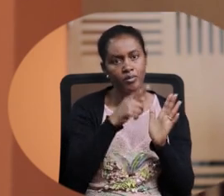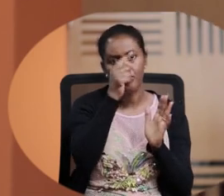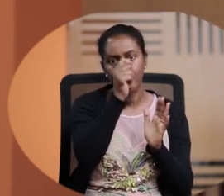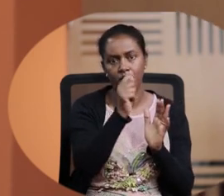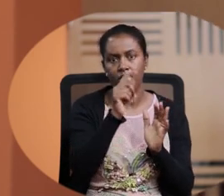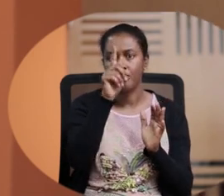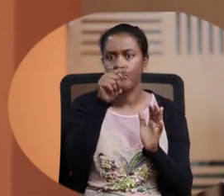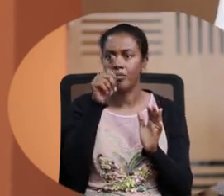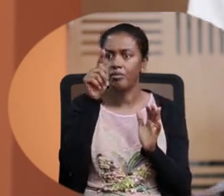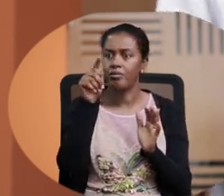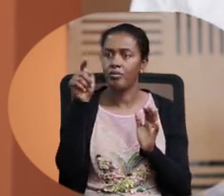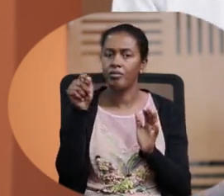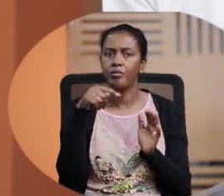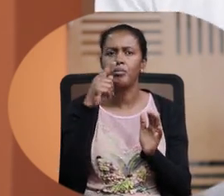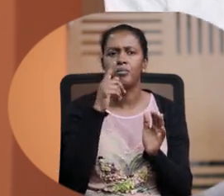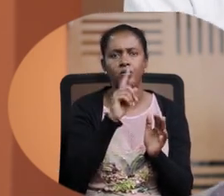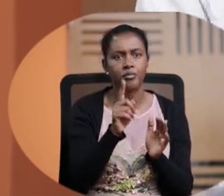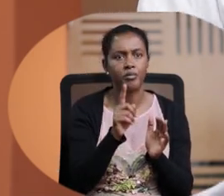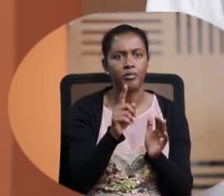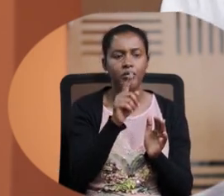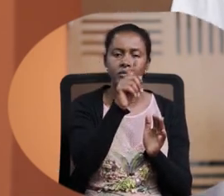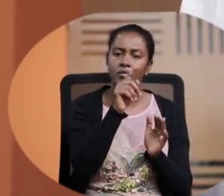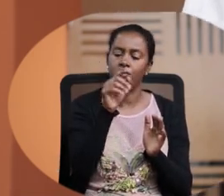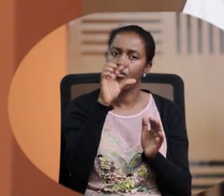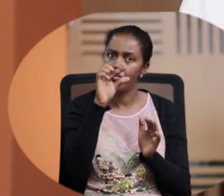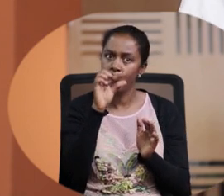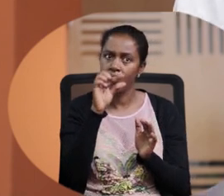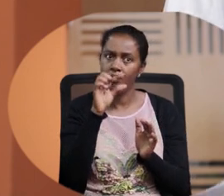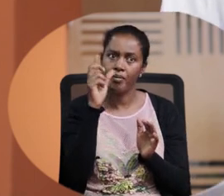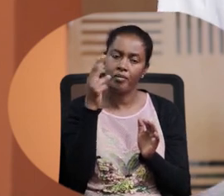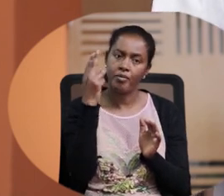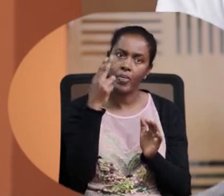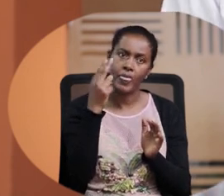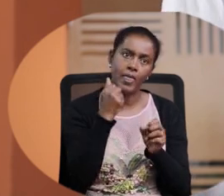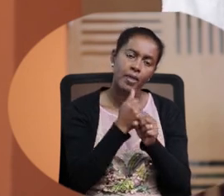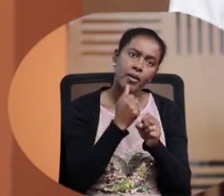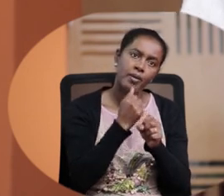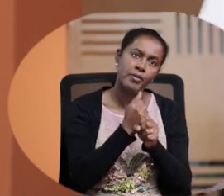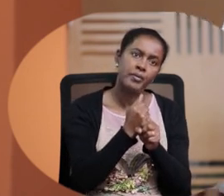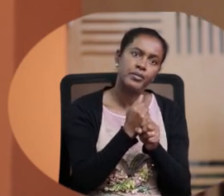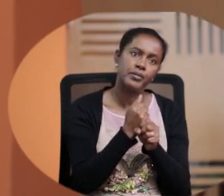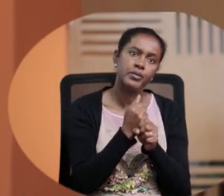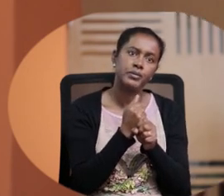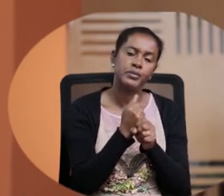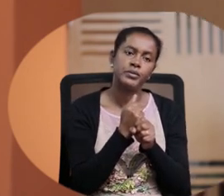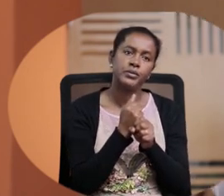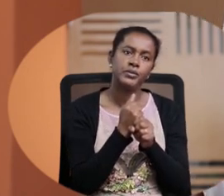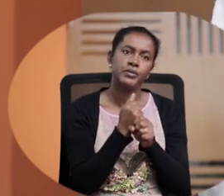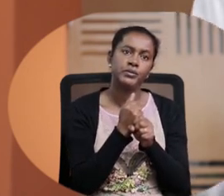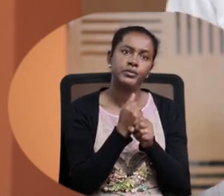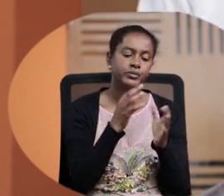tali main mallaton talin sarara titiko oligara gaditikatu kan data bi fagara garatin